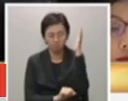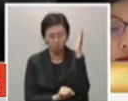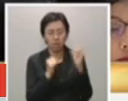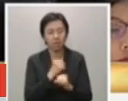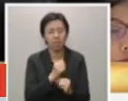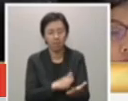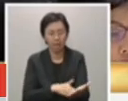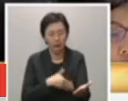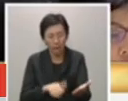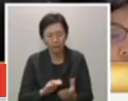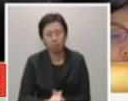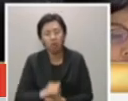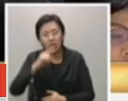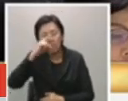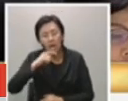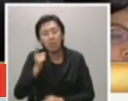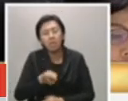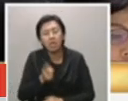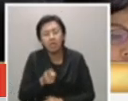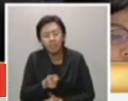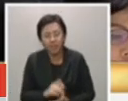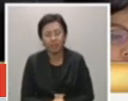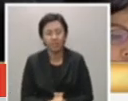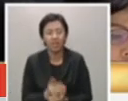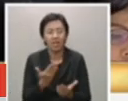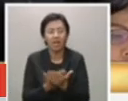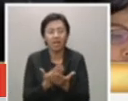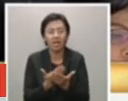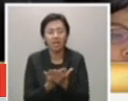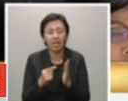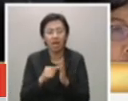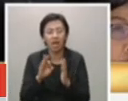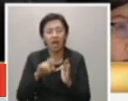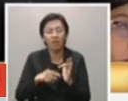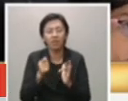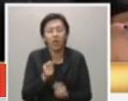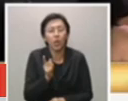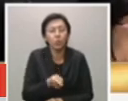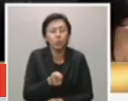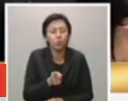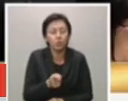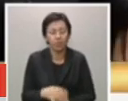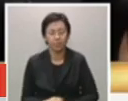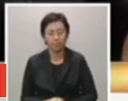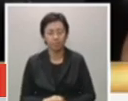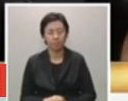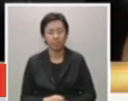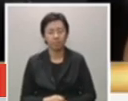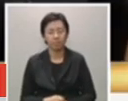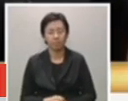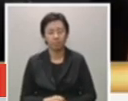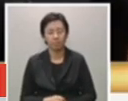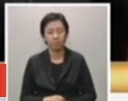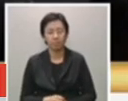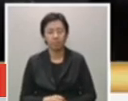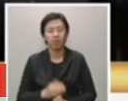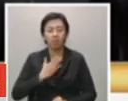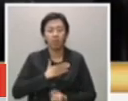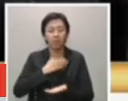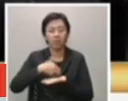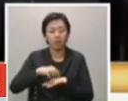ล้วประเทศไทยเรายังนั่งกอดเรื่องของอัตราเงินเฟ้ออยู่ผมต้องเรีย